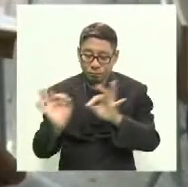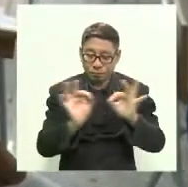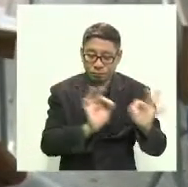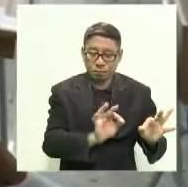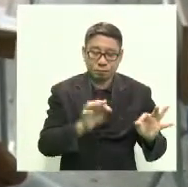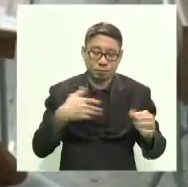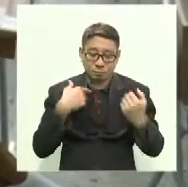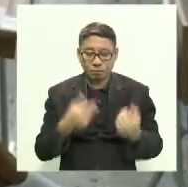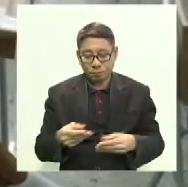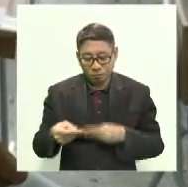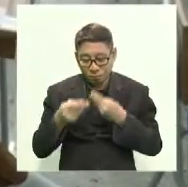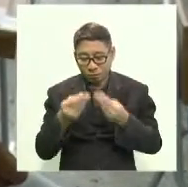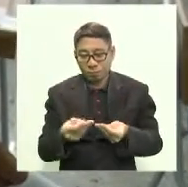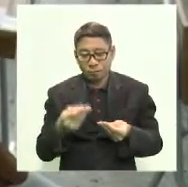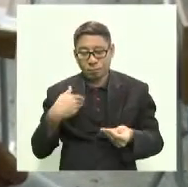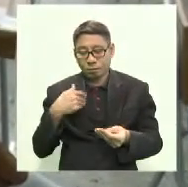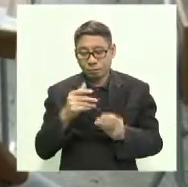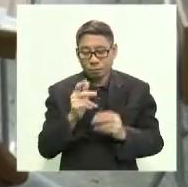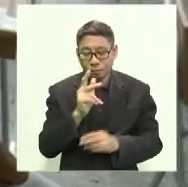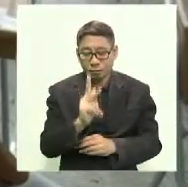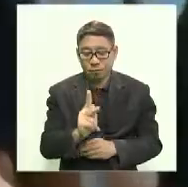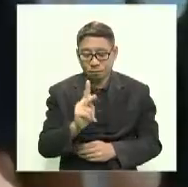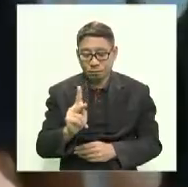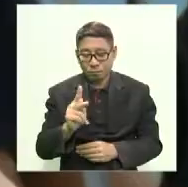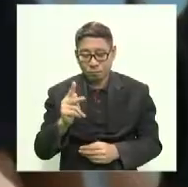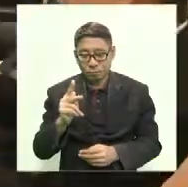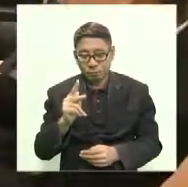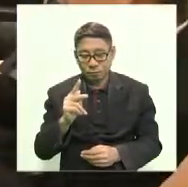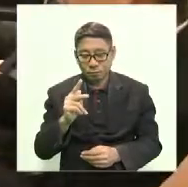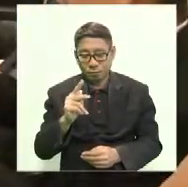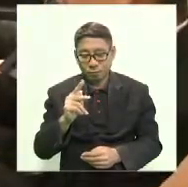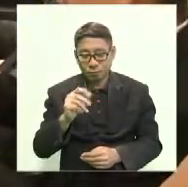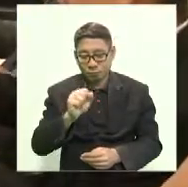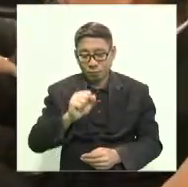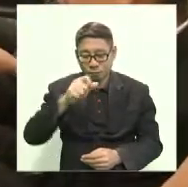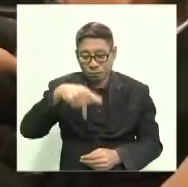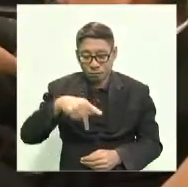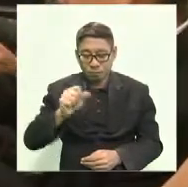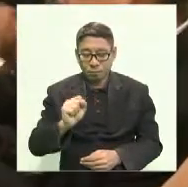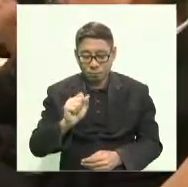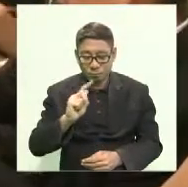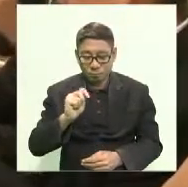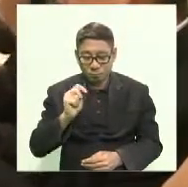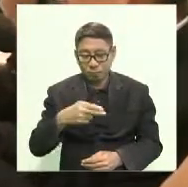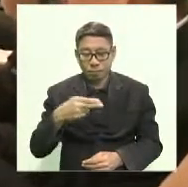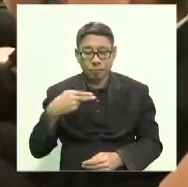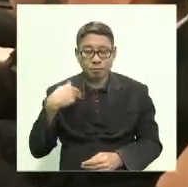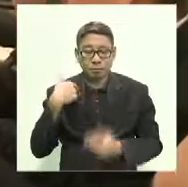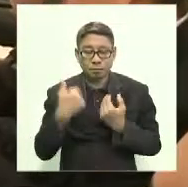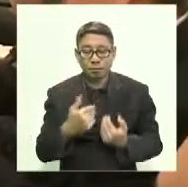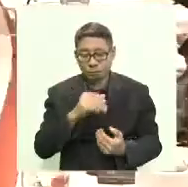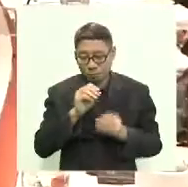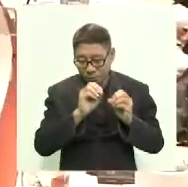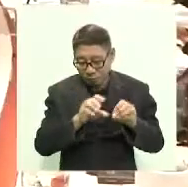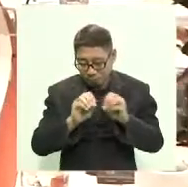ตอนนี้ก็มีการมอบให้ทางสำนักงานคณะกรรมการการศึกษาขั้นพื้นฐานหรือว่าสพฐมีการสั่งการให้ทางทุกโรงเรียนนะครับ